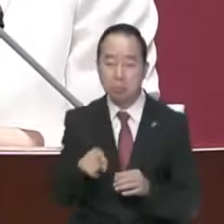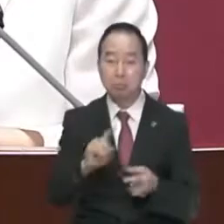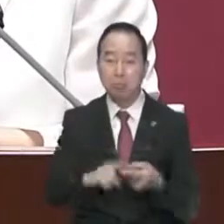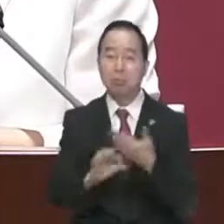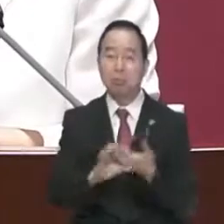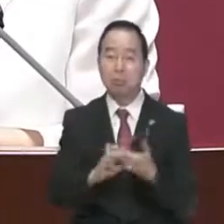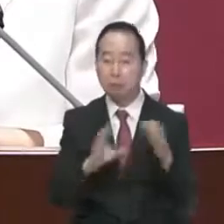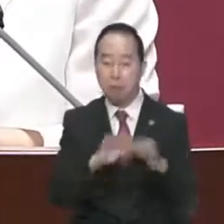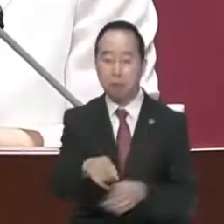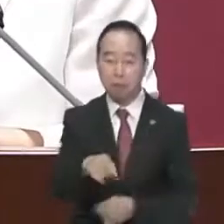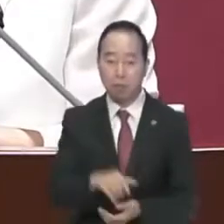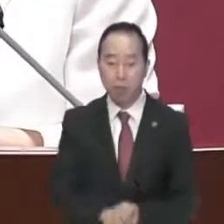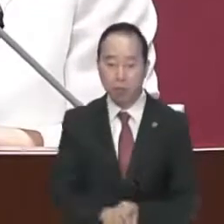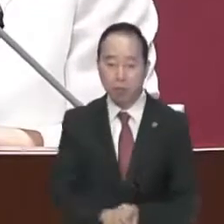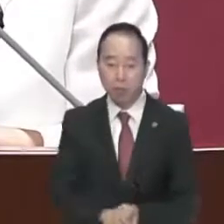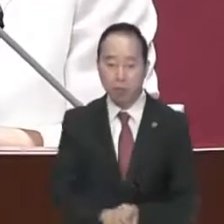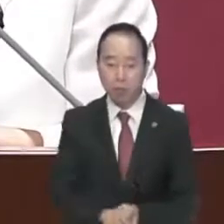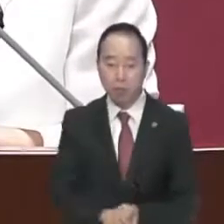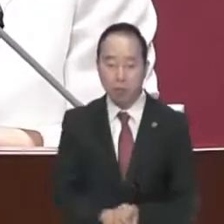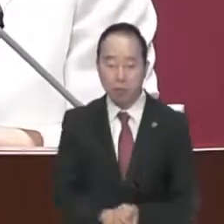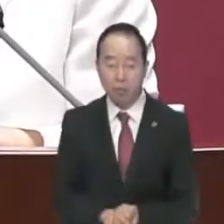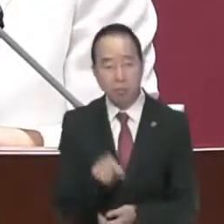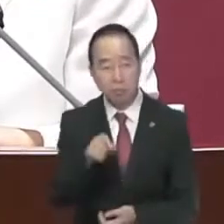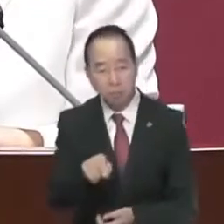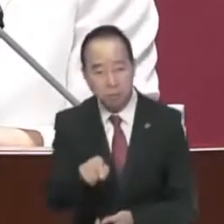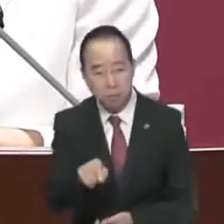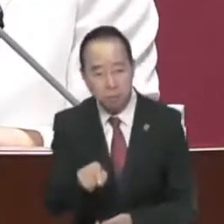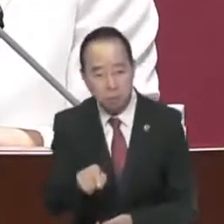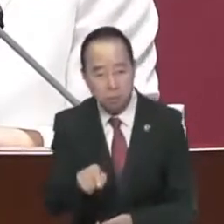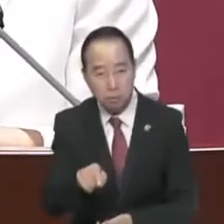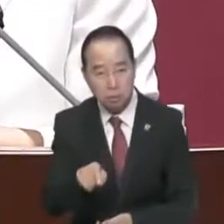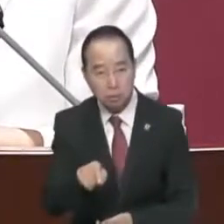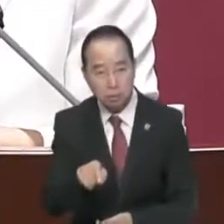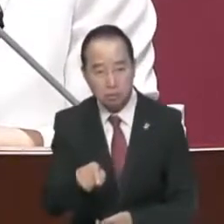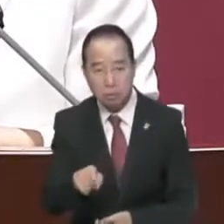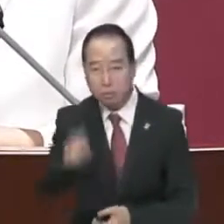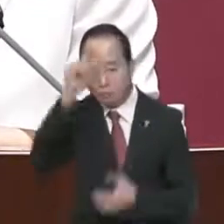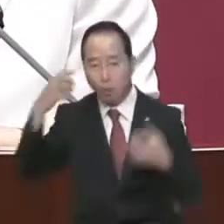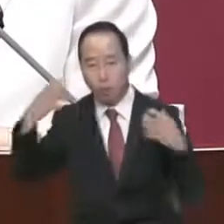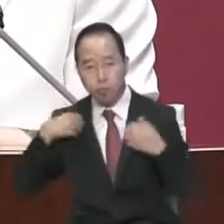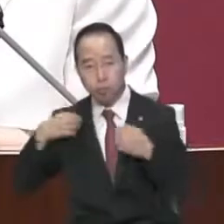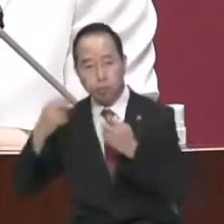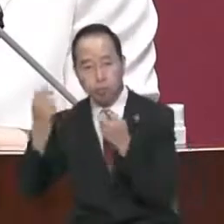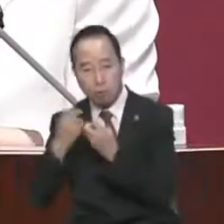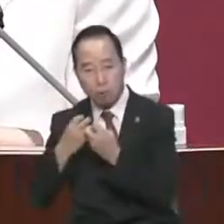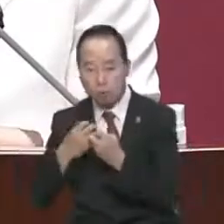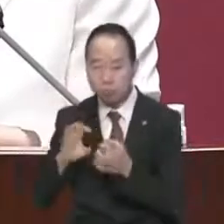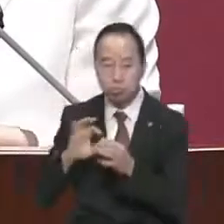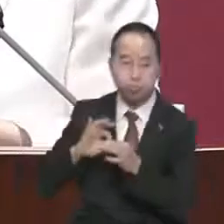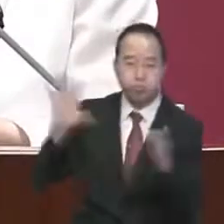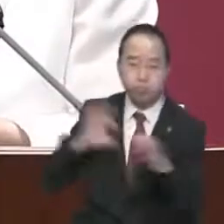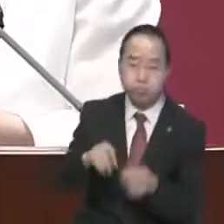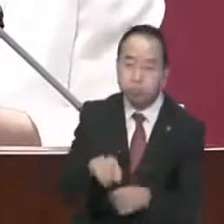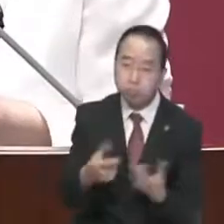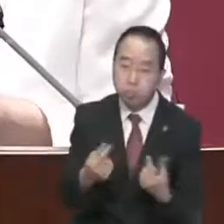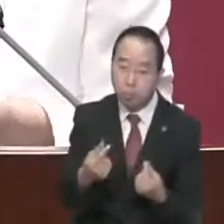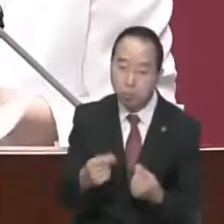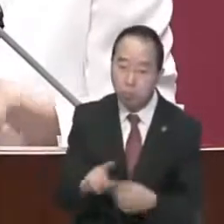볼 땐 조폐공사에서 문재인 정부의 공공부문 정규직화 가이드라인을 싸그리 무시하고 있는 것 같은데 어떻게 생각하십니까? 예,